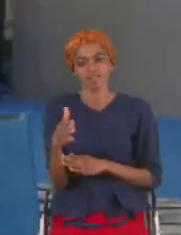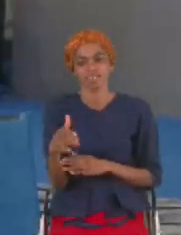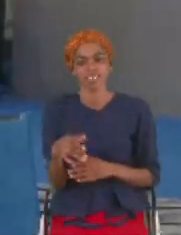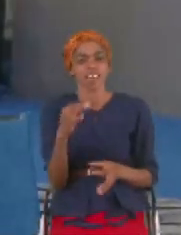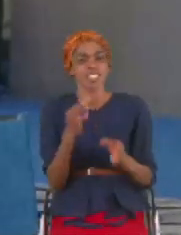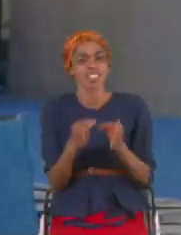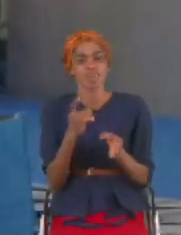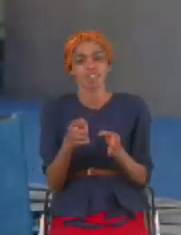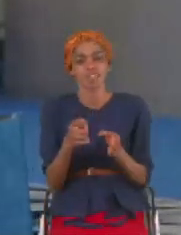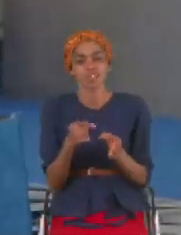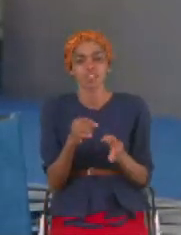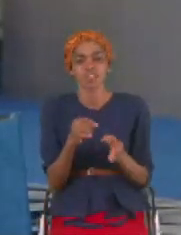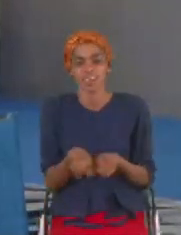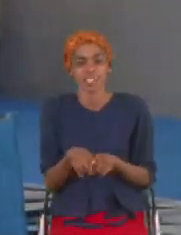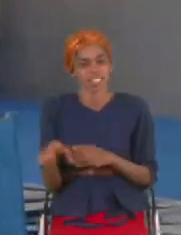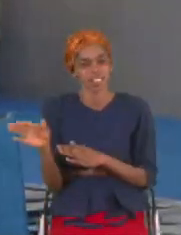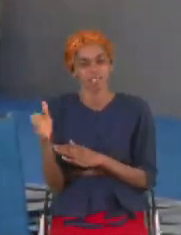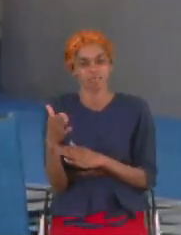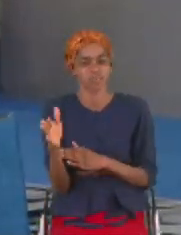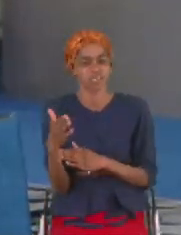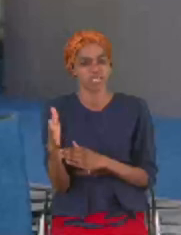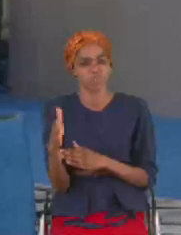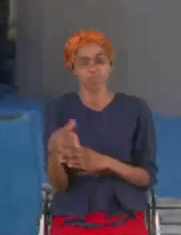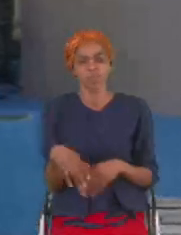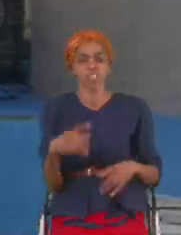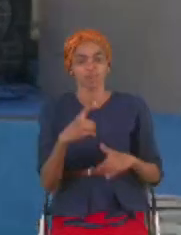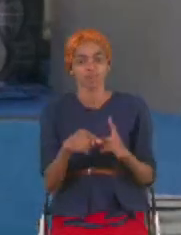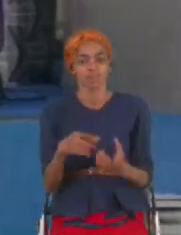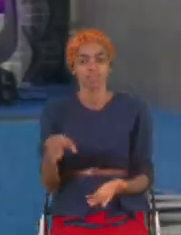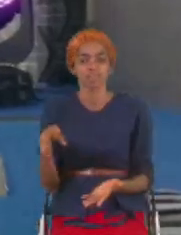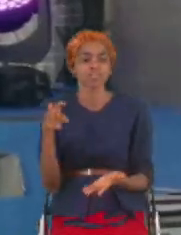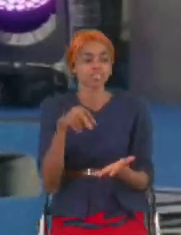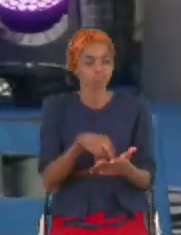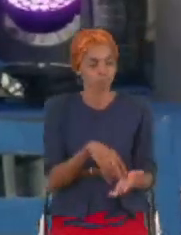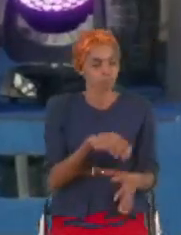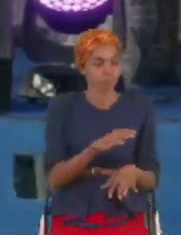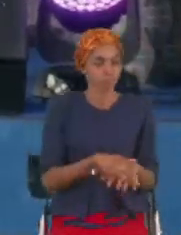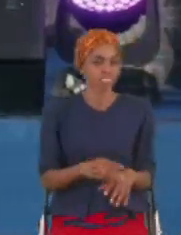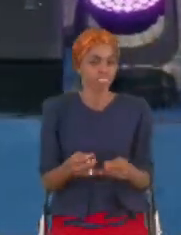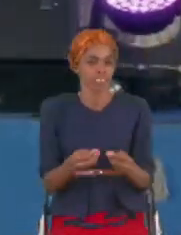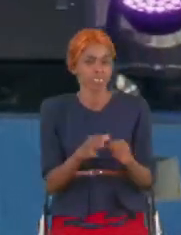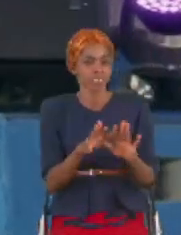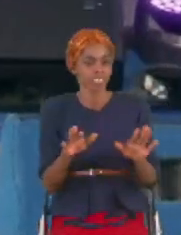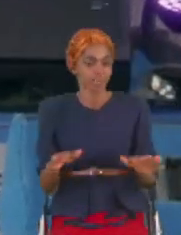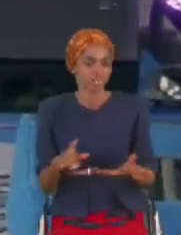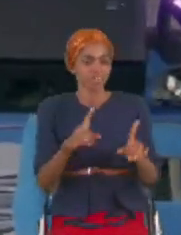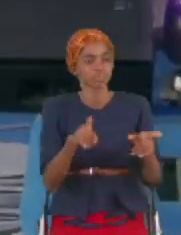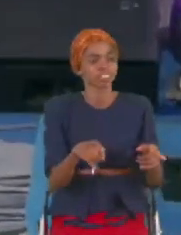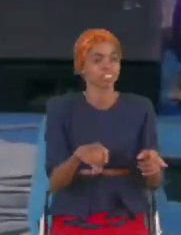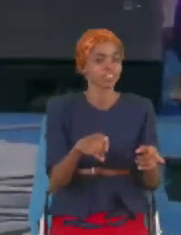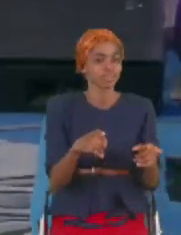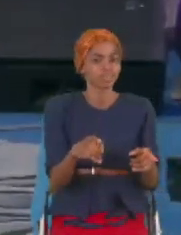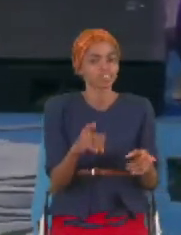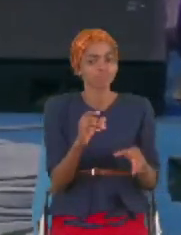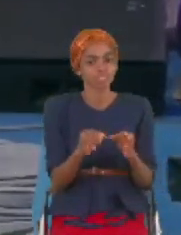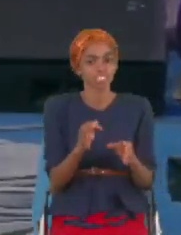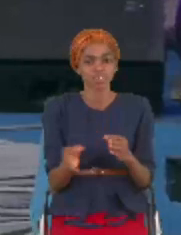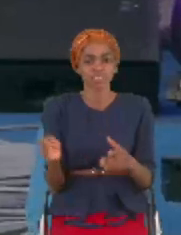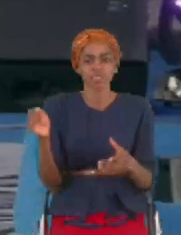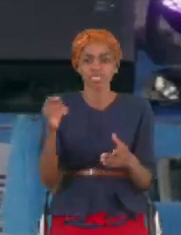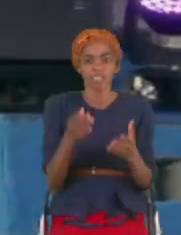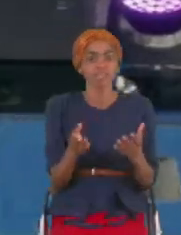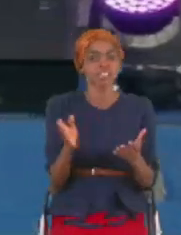situé comme un amphibien quand ça devient du dans le pays tu vas à la mer quand il ya